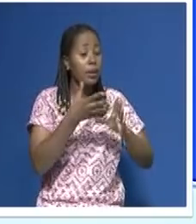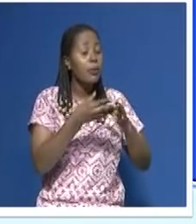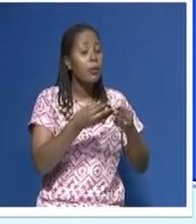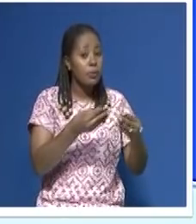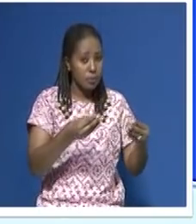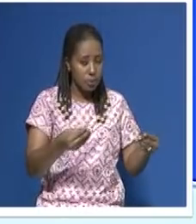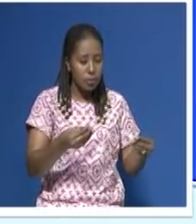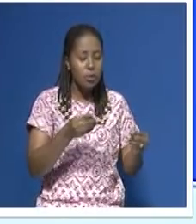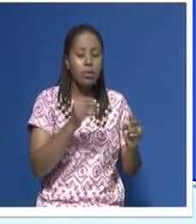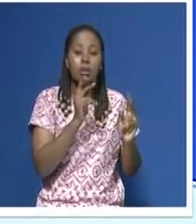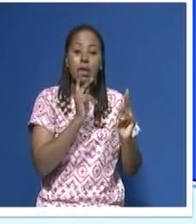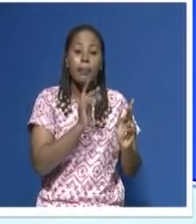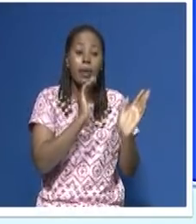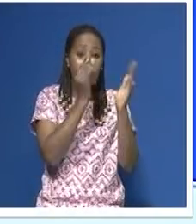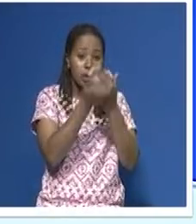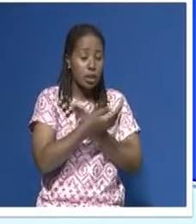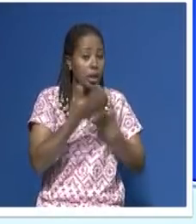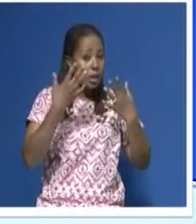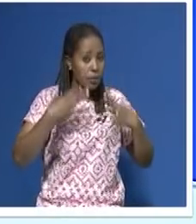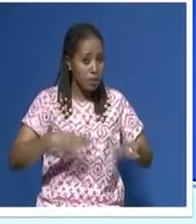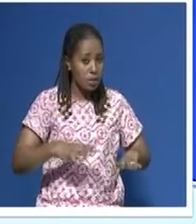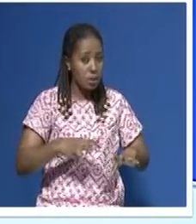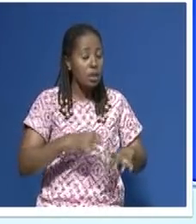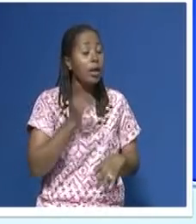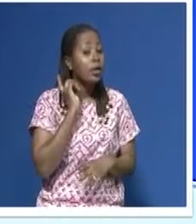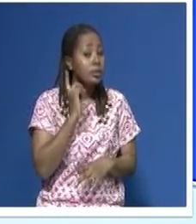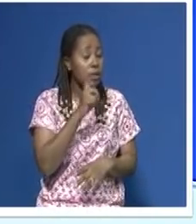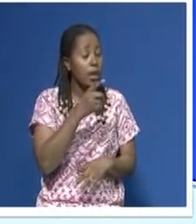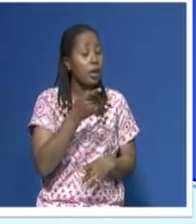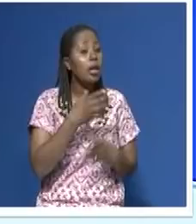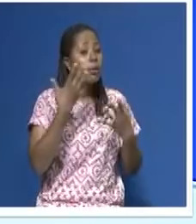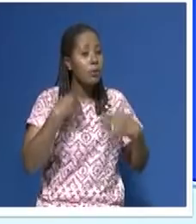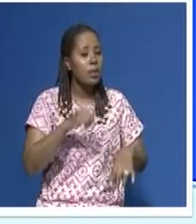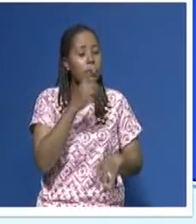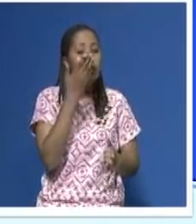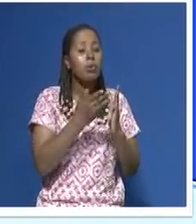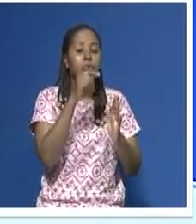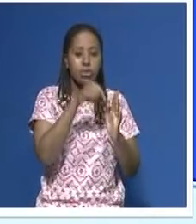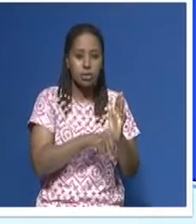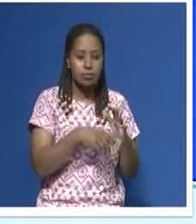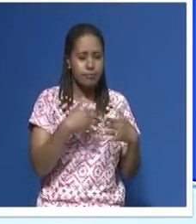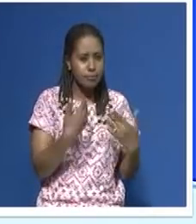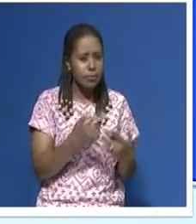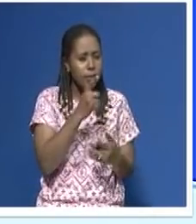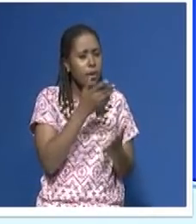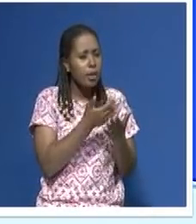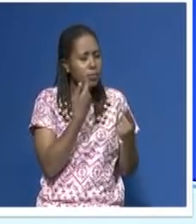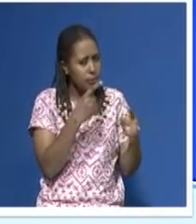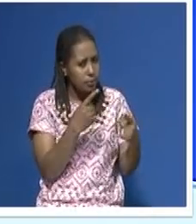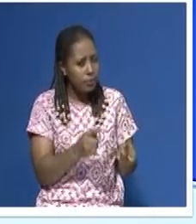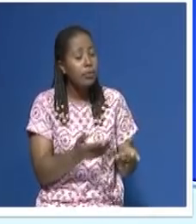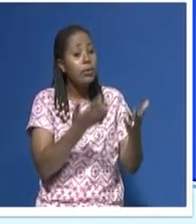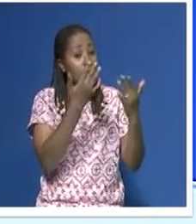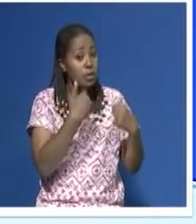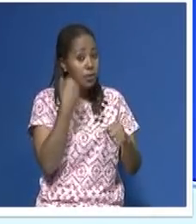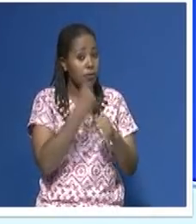zaidi endapo kinga ya mwili, kinga asilia ya mwili ipo kwa kiwango cha chini. Sasa kuna sababu mbalimbali